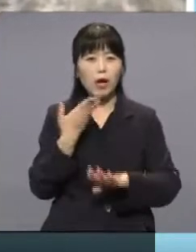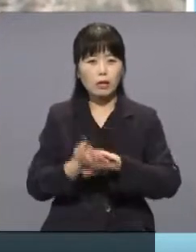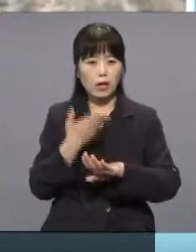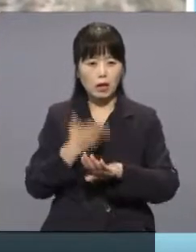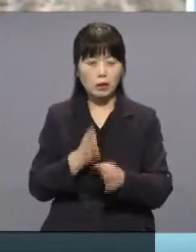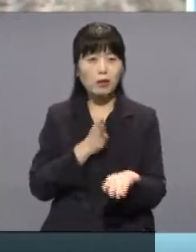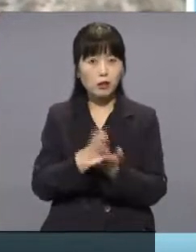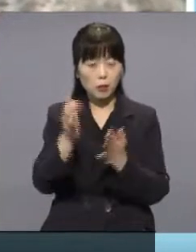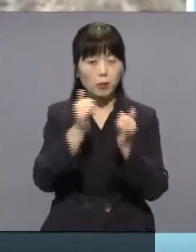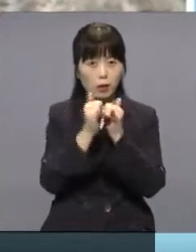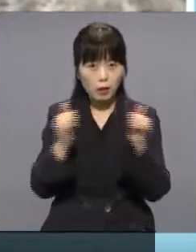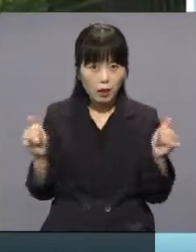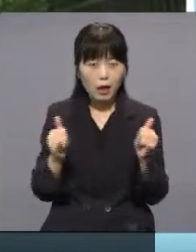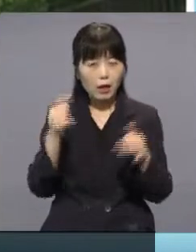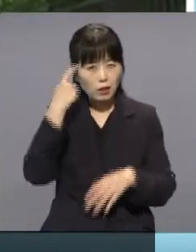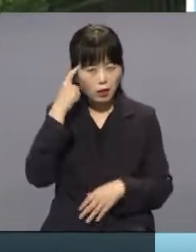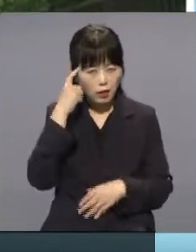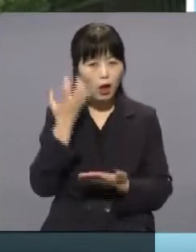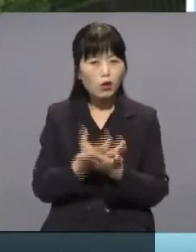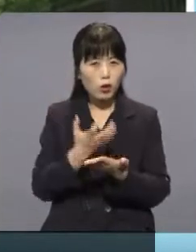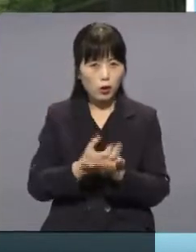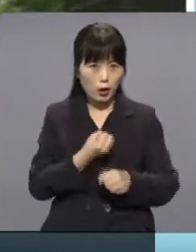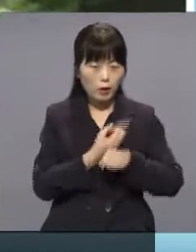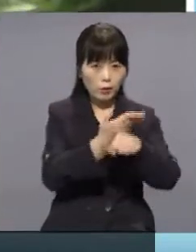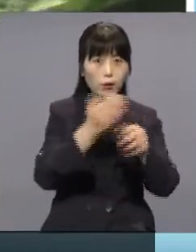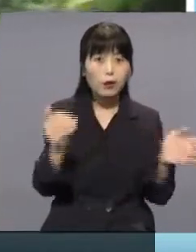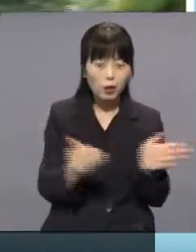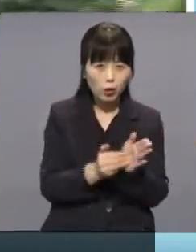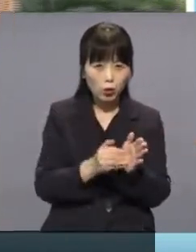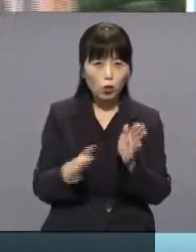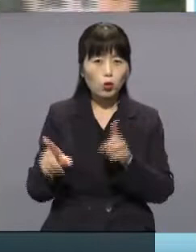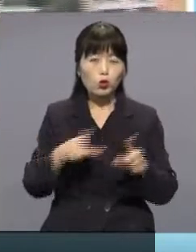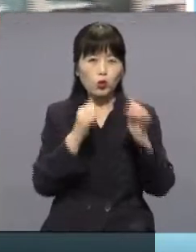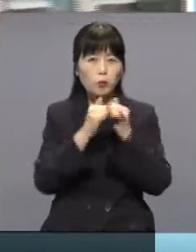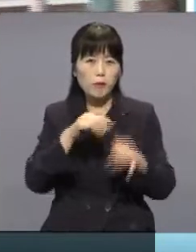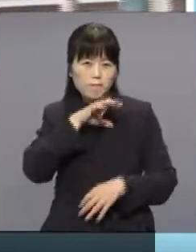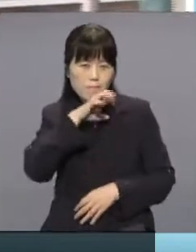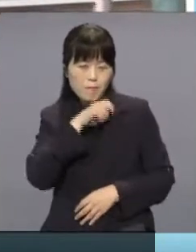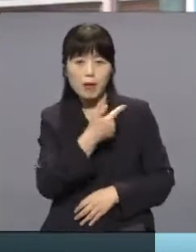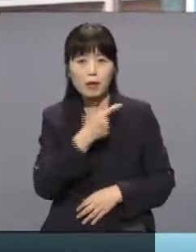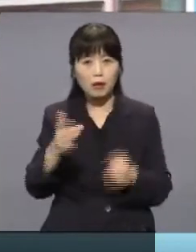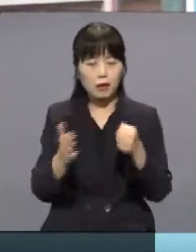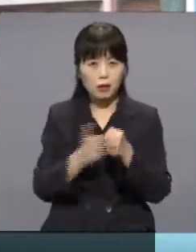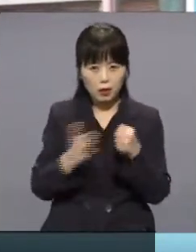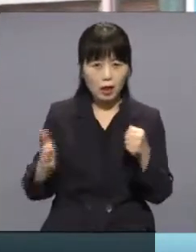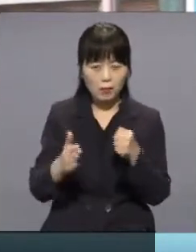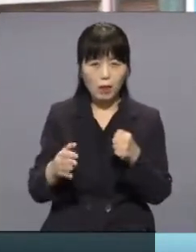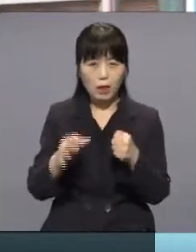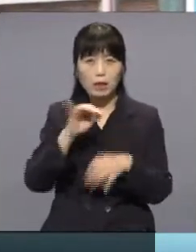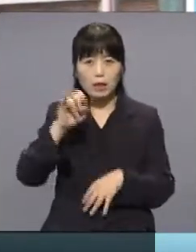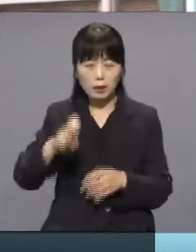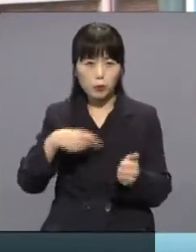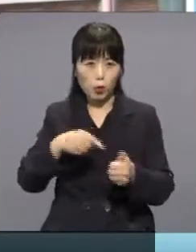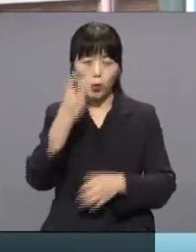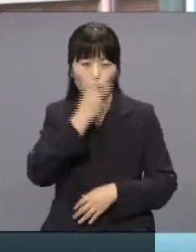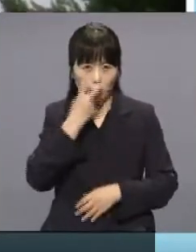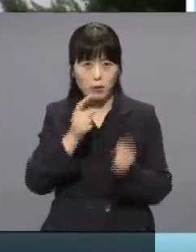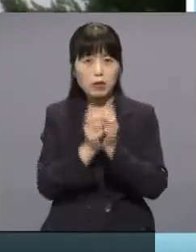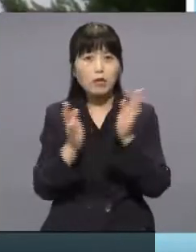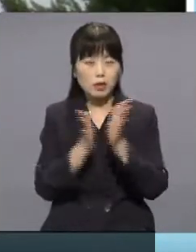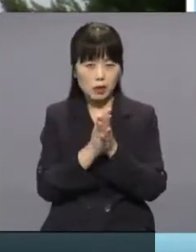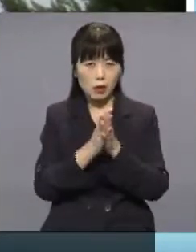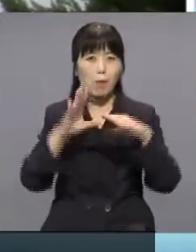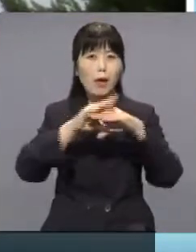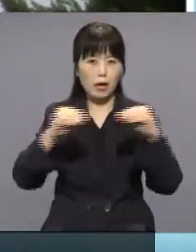전문가의 이제 의견서가 전달이 됐고요 또 주민 반발이 거세지게 되죠 임태희 교육감이 직접 나서서